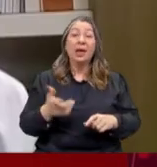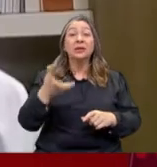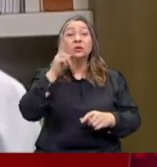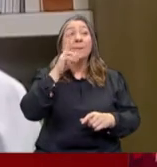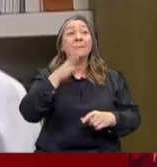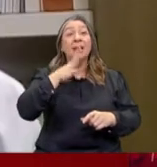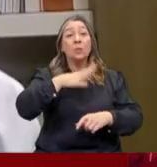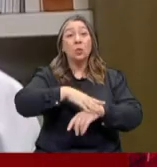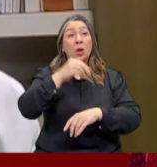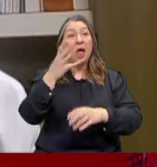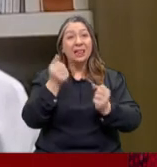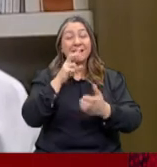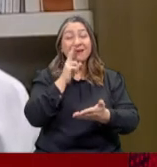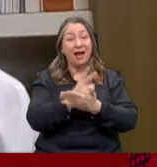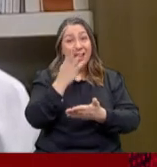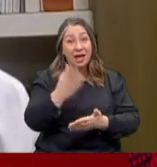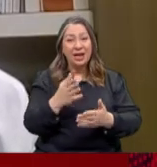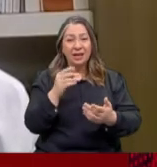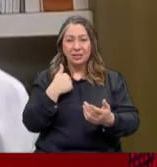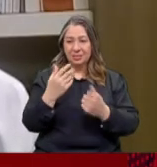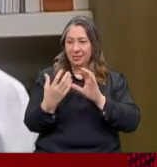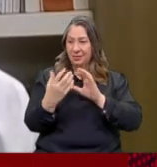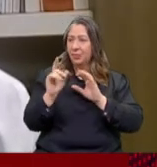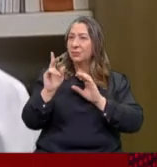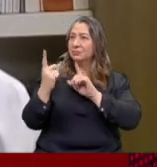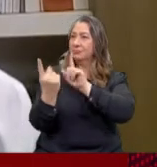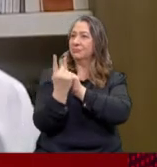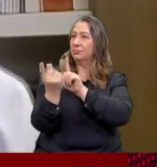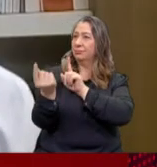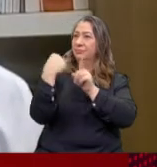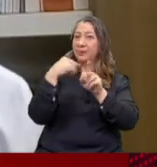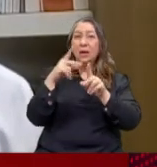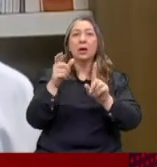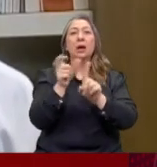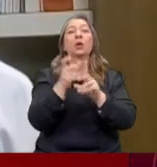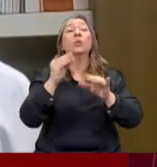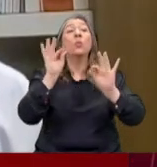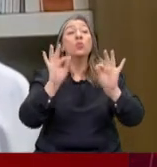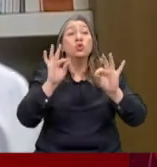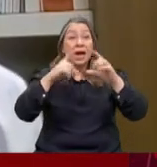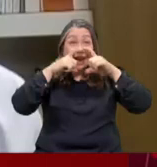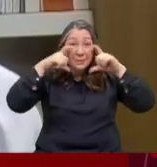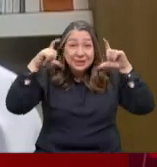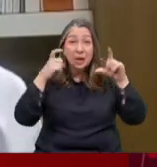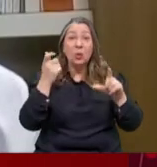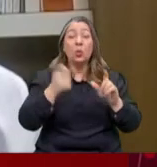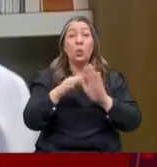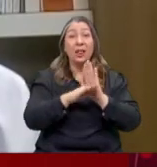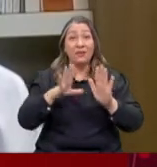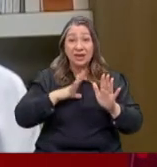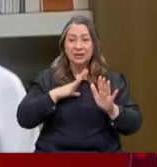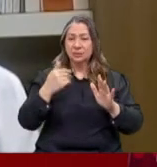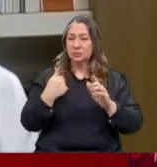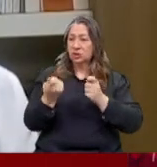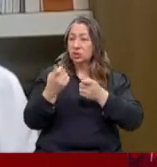bilim kurulunda alınan kararlarla temaslı kişiler karantinada olmayacak. Mutlak maske kuralı var. Siz temaslısınız,